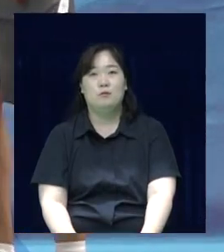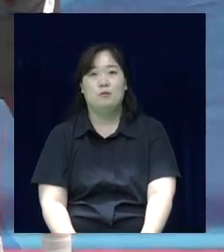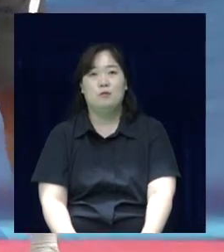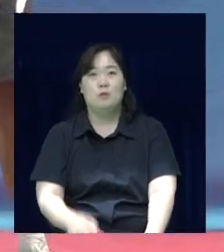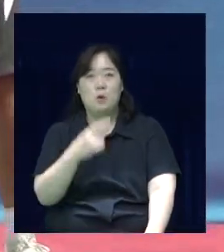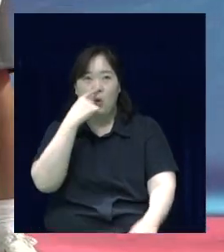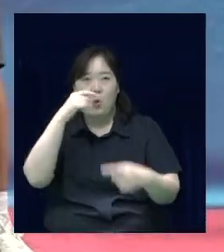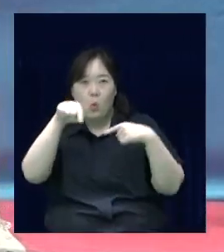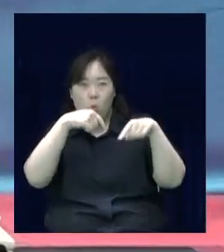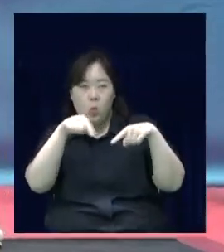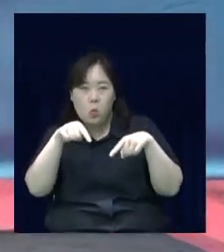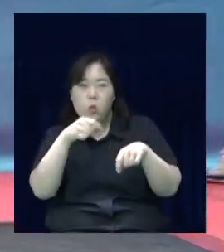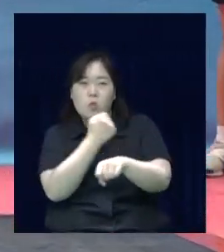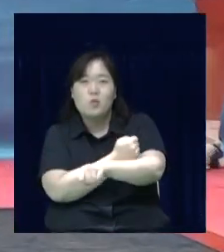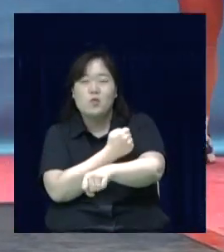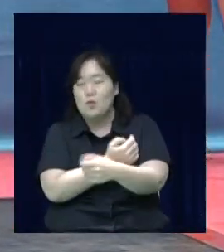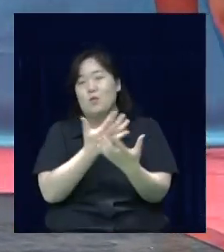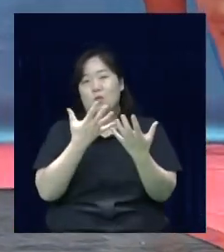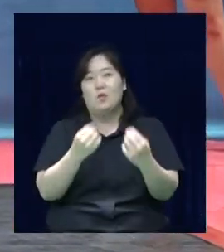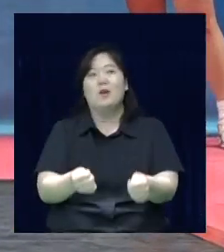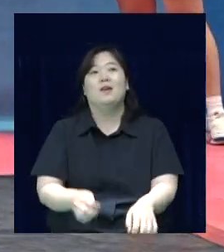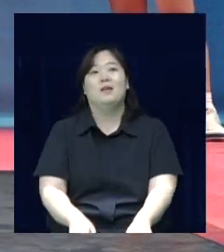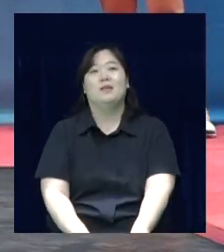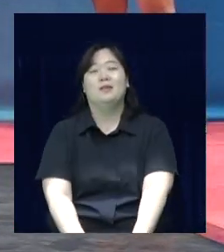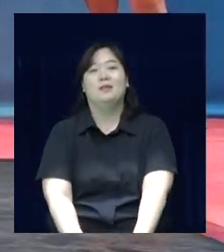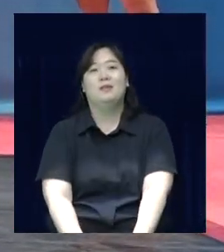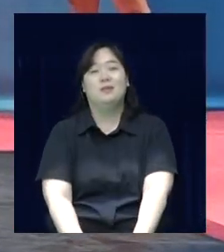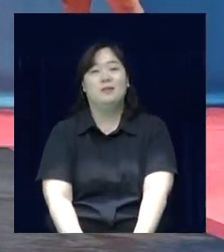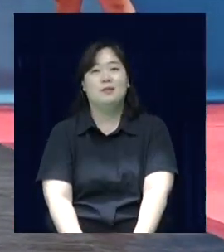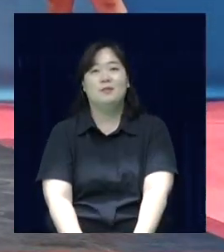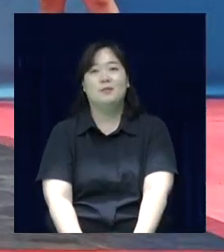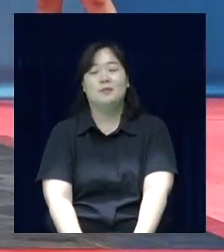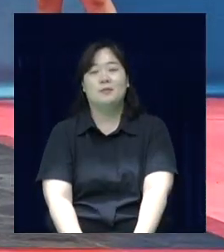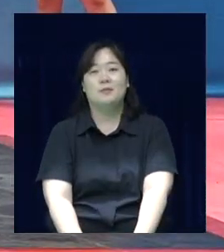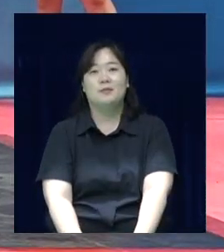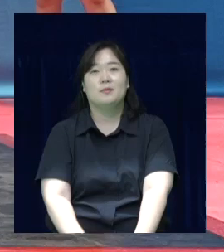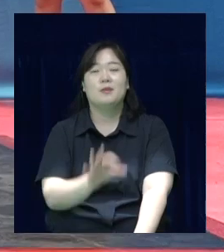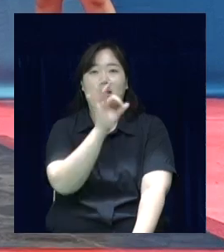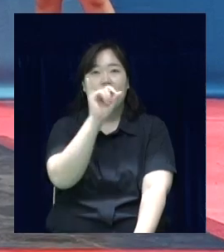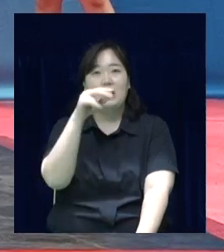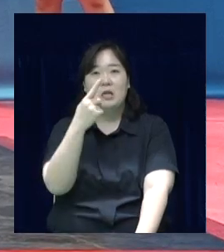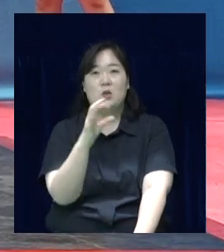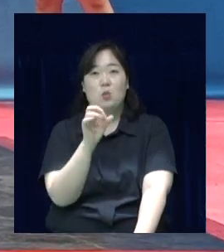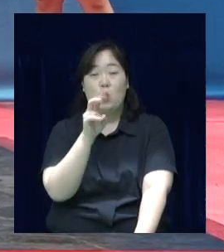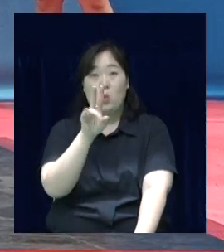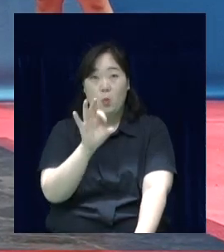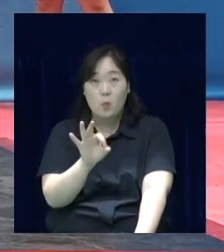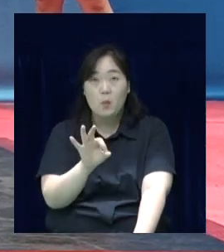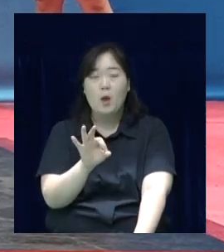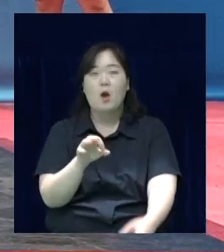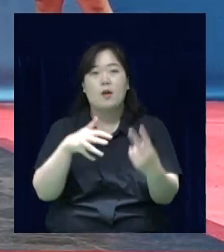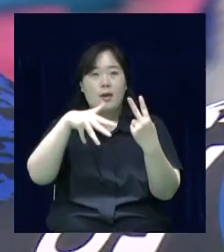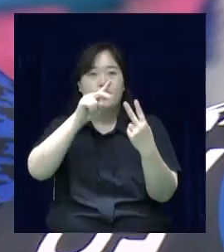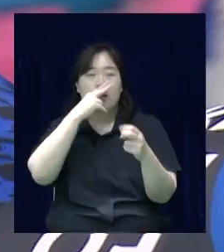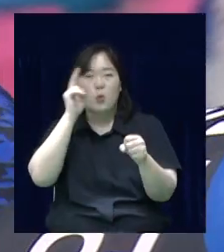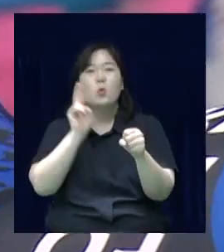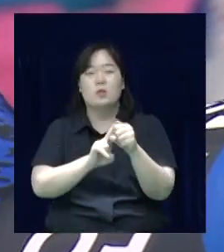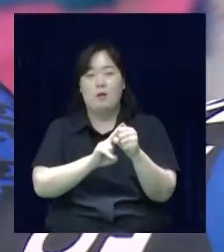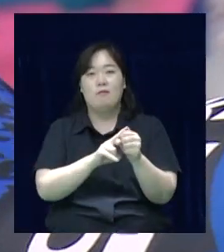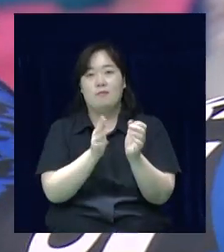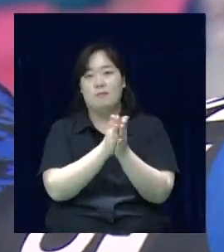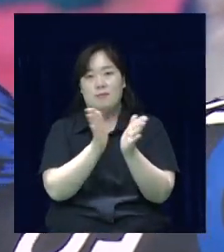코치진도 굉장히 또 고생을 해주고 있는 모습입니다. 자, 이동명의 웨이트리프팅 2차 시도